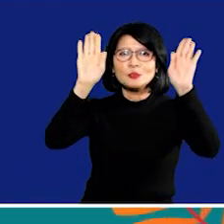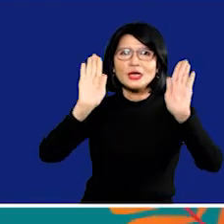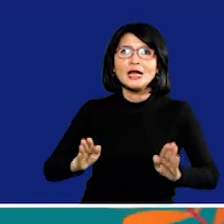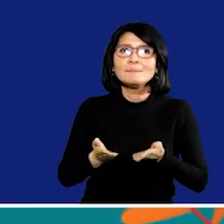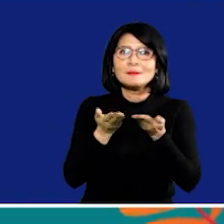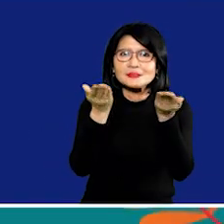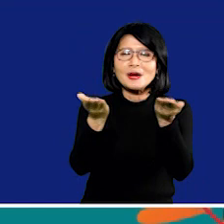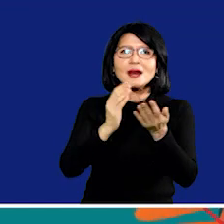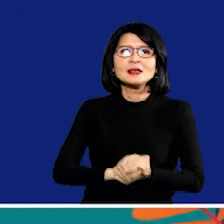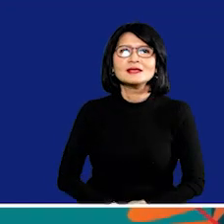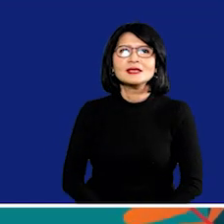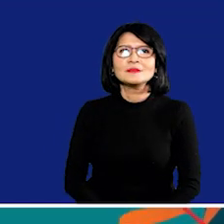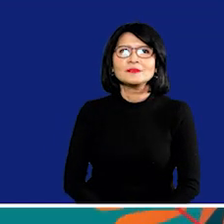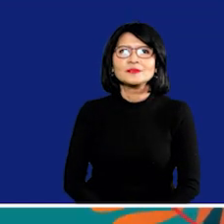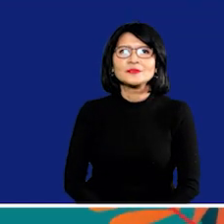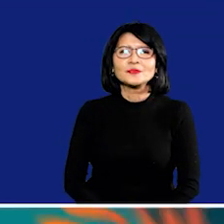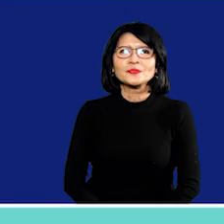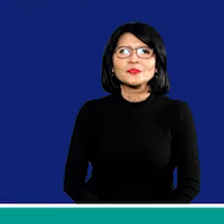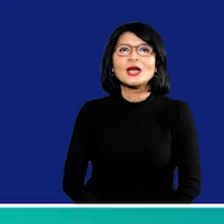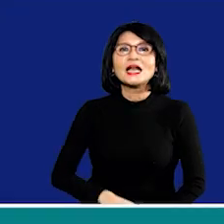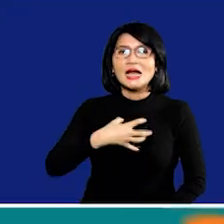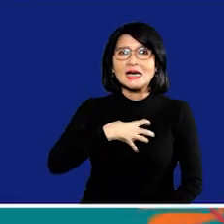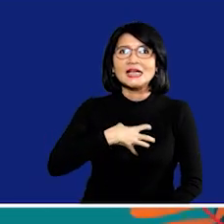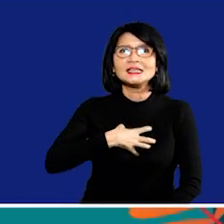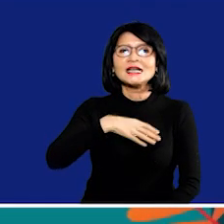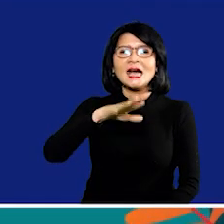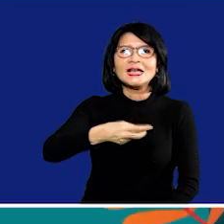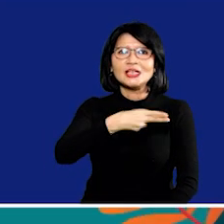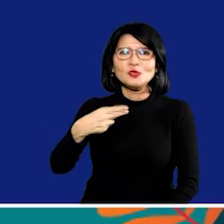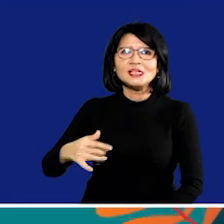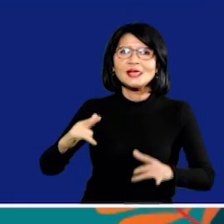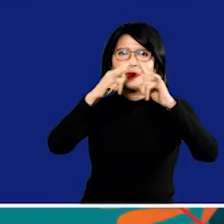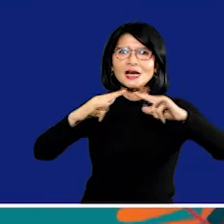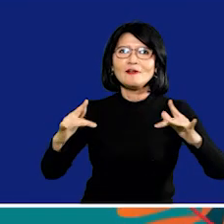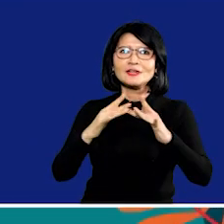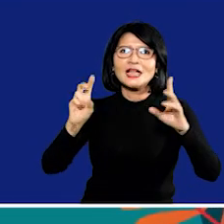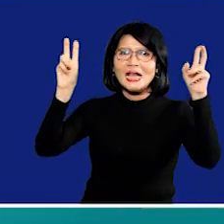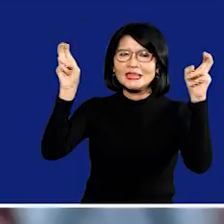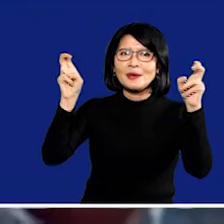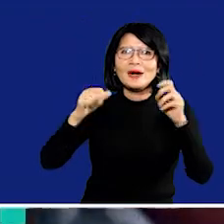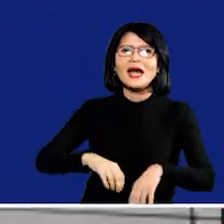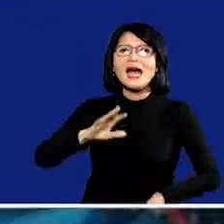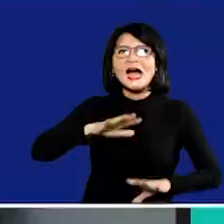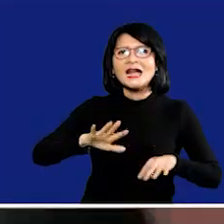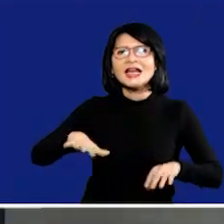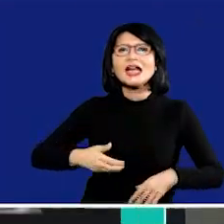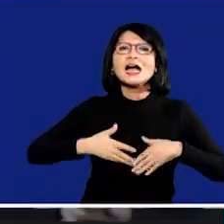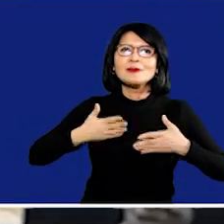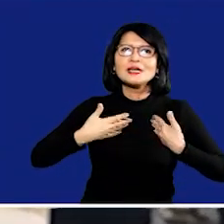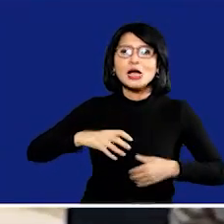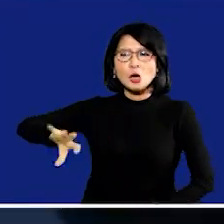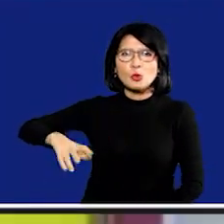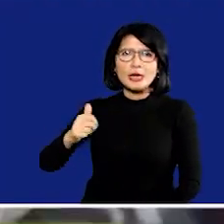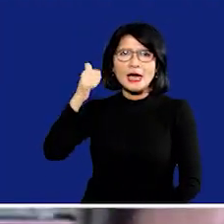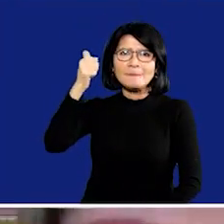Kebudayaan mempersembahkan Kemah Karakter Virtual Anak Indonesia dengan tema Anak Gembira,